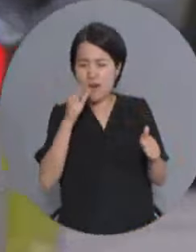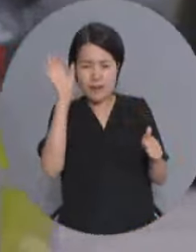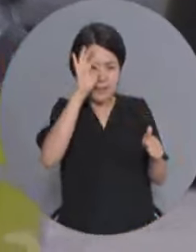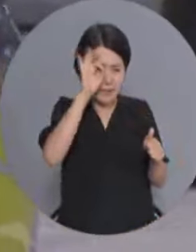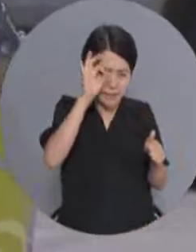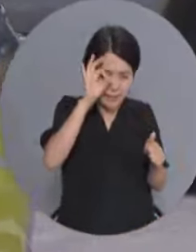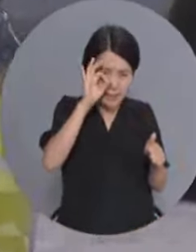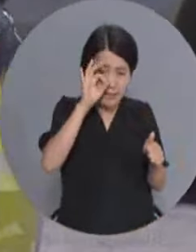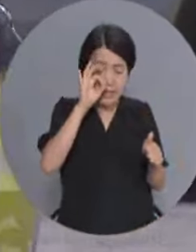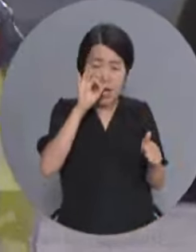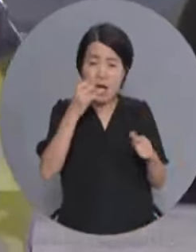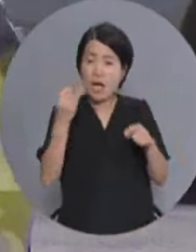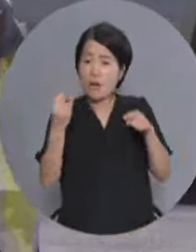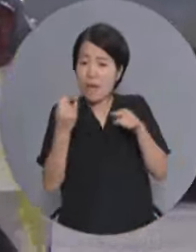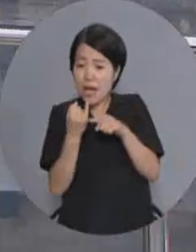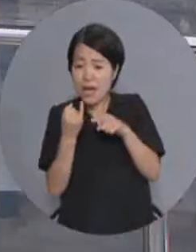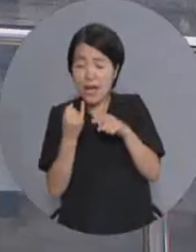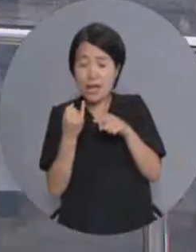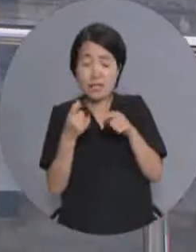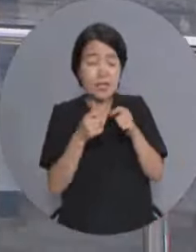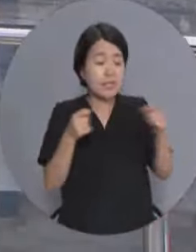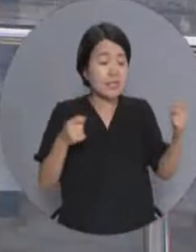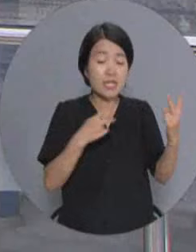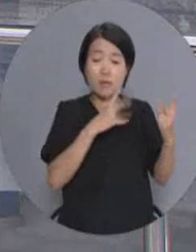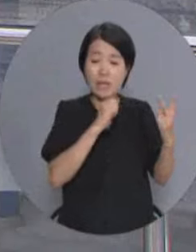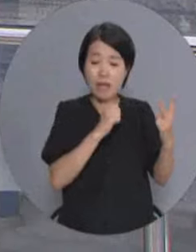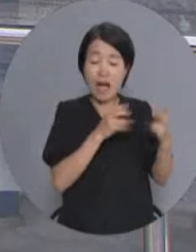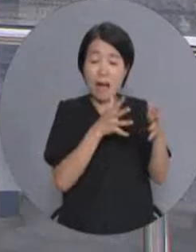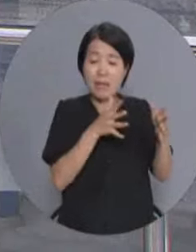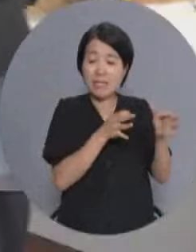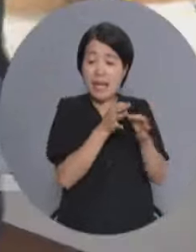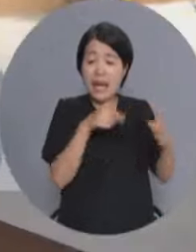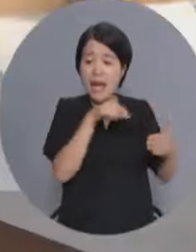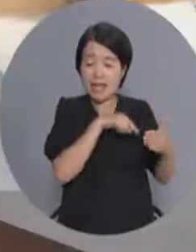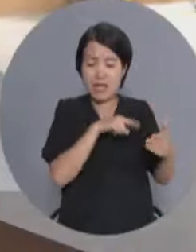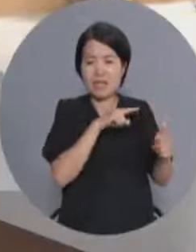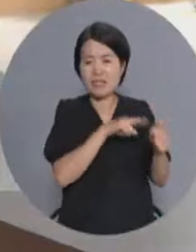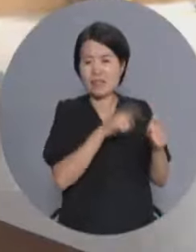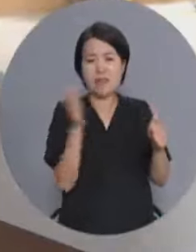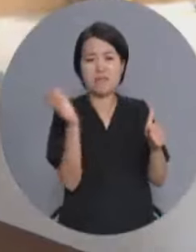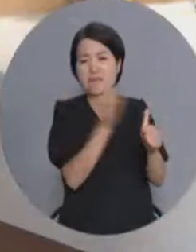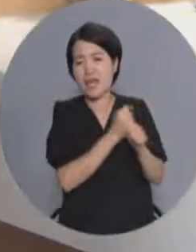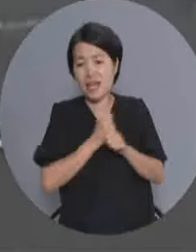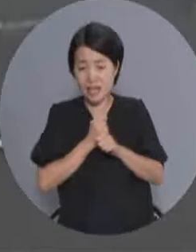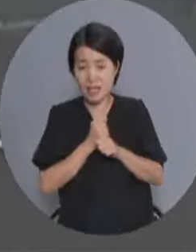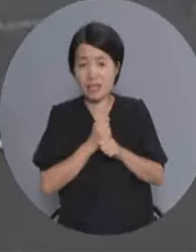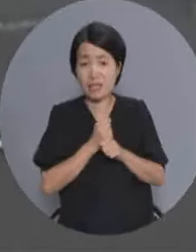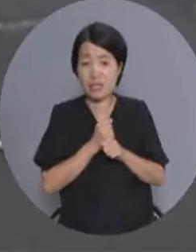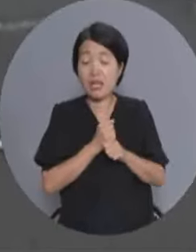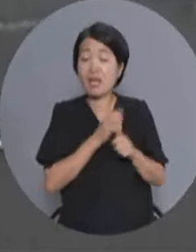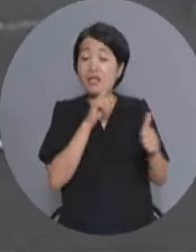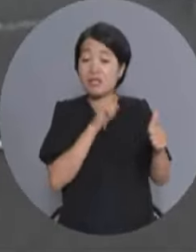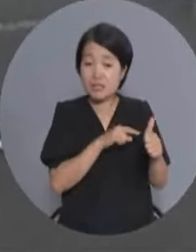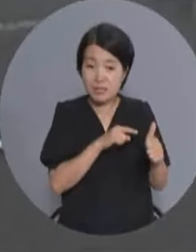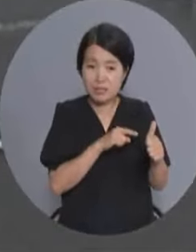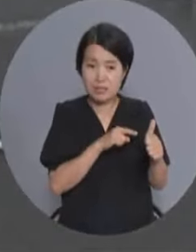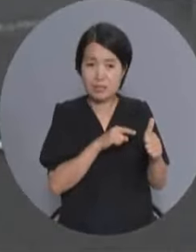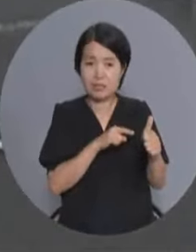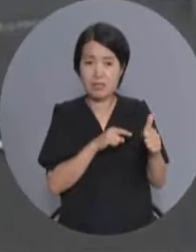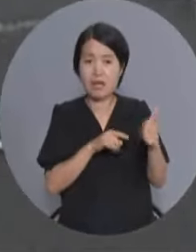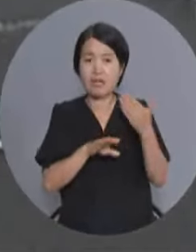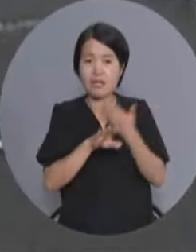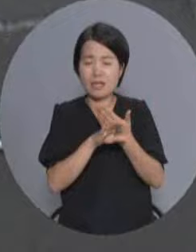이어 범행 장소와 약 2km 떨어진 한 아파트 상가에서 박씨를 붙잡았습니다 당시 박씨는 행인과